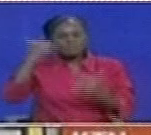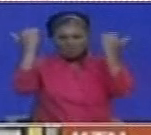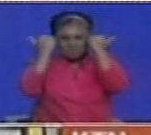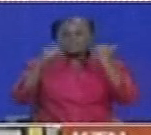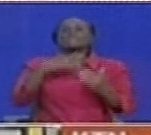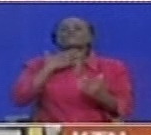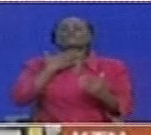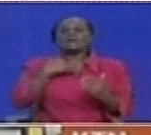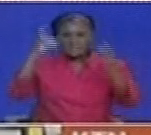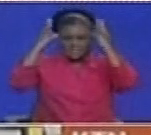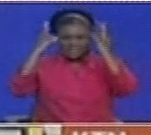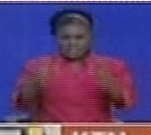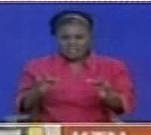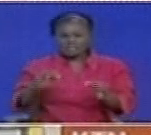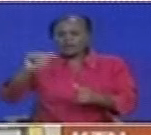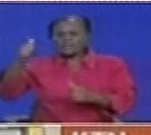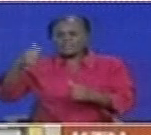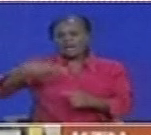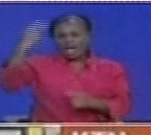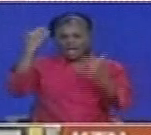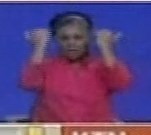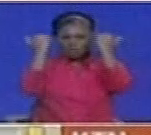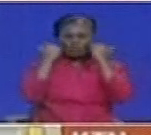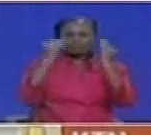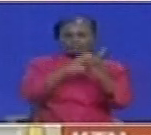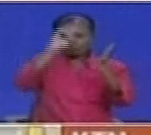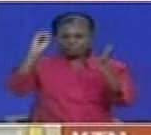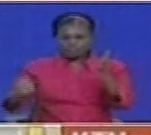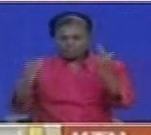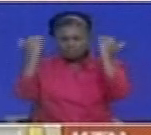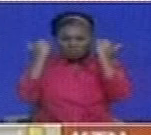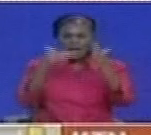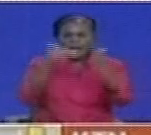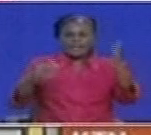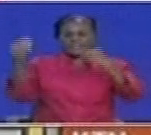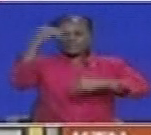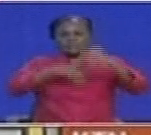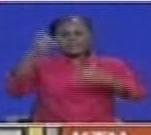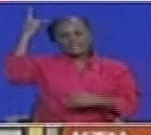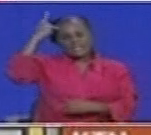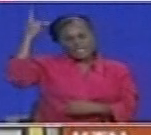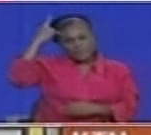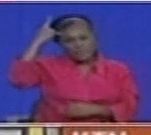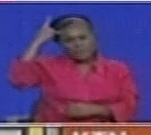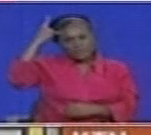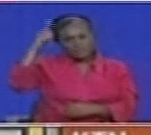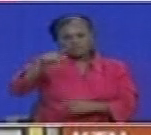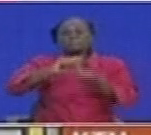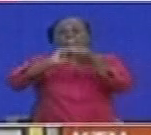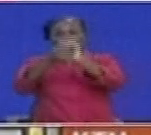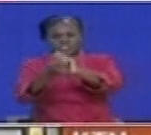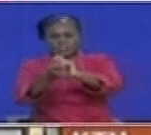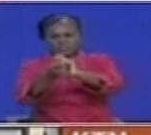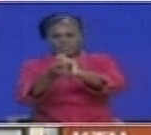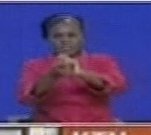akaka uam wa awali wa mahak kuu uli nje kesi yake dhi ya uchu wa gava wa nairobi evans kider kuba ilish